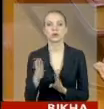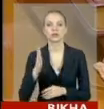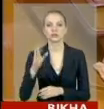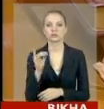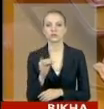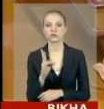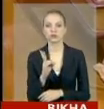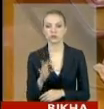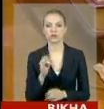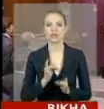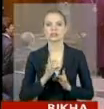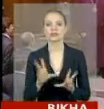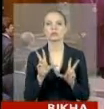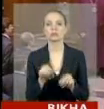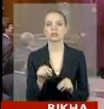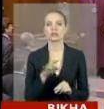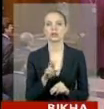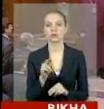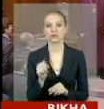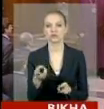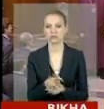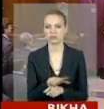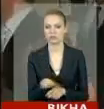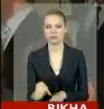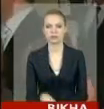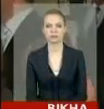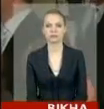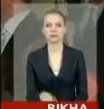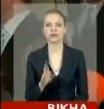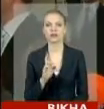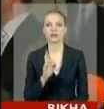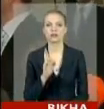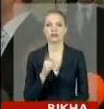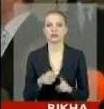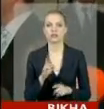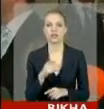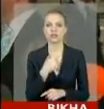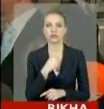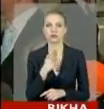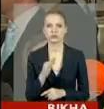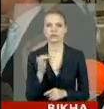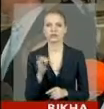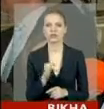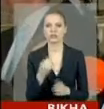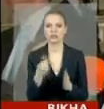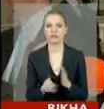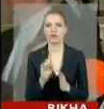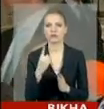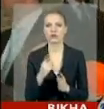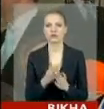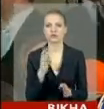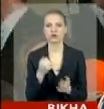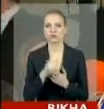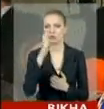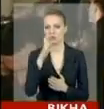наступників, Ющенко, на свято присяги Януковича не з'явилися. Як дикунство. Як дикунство і зневагу, в першу чергу, до держави